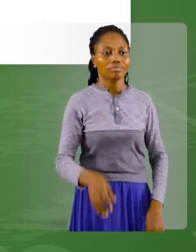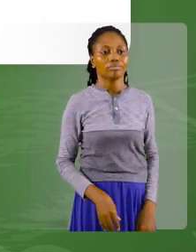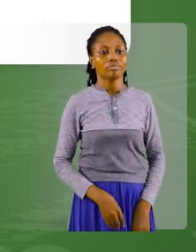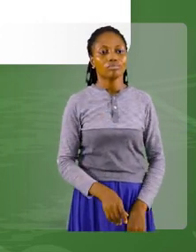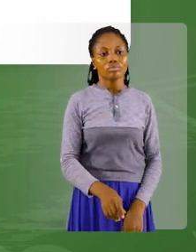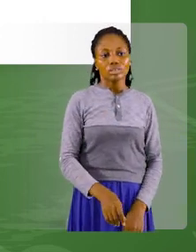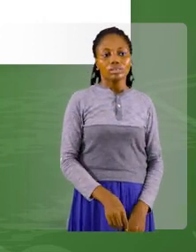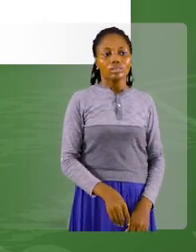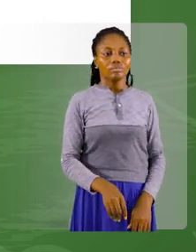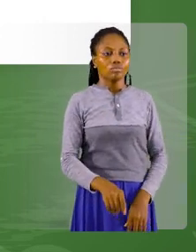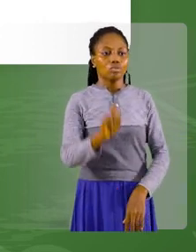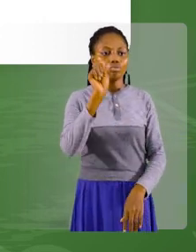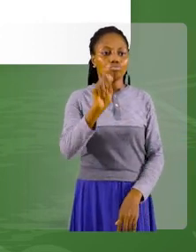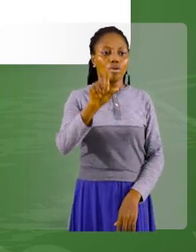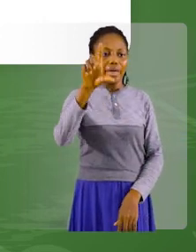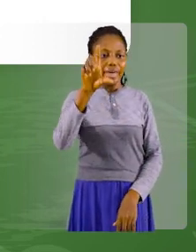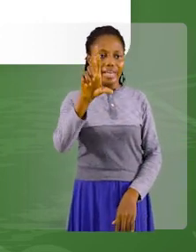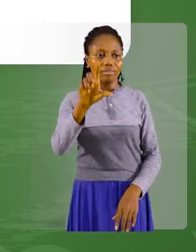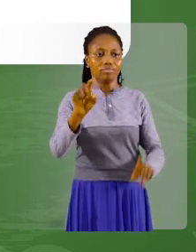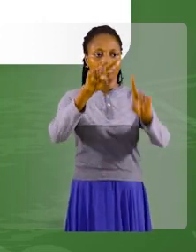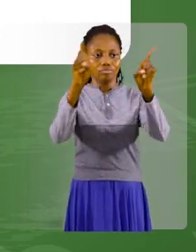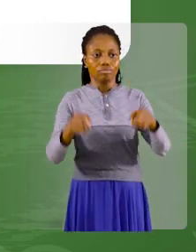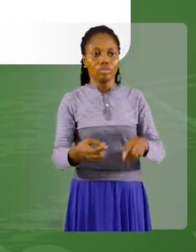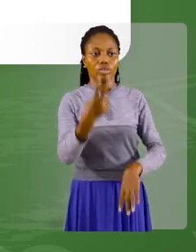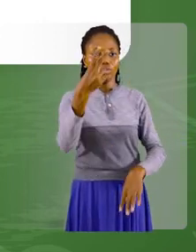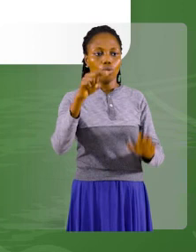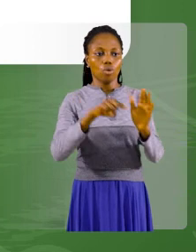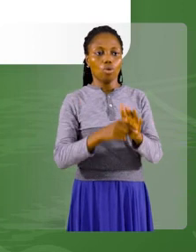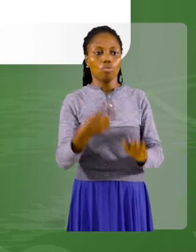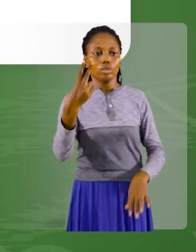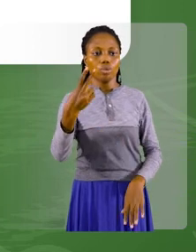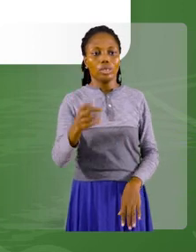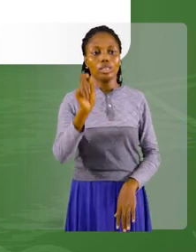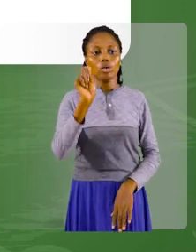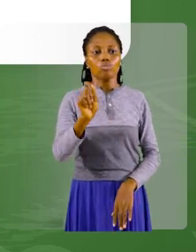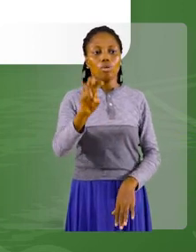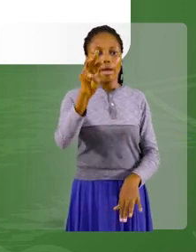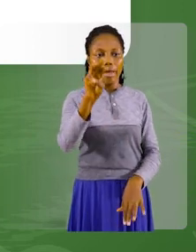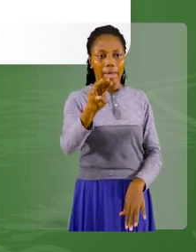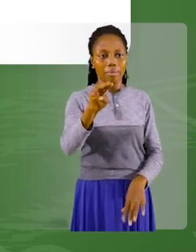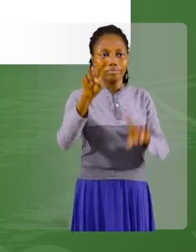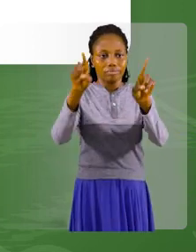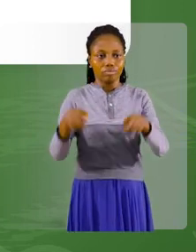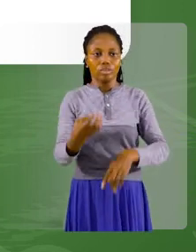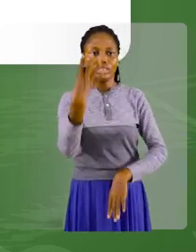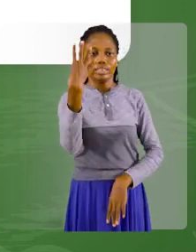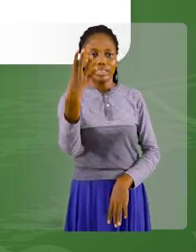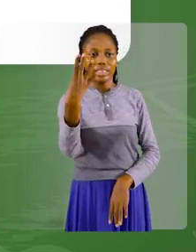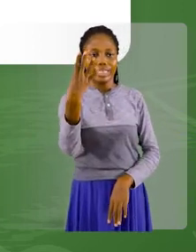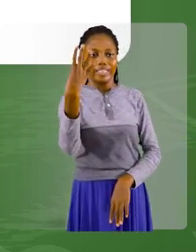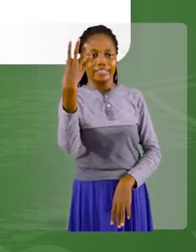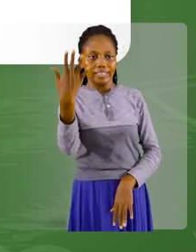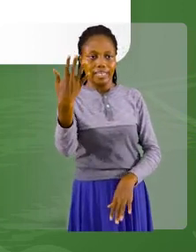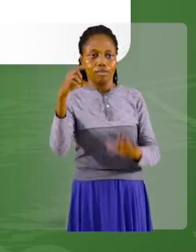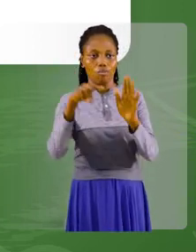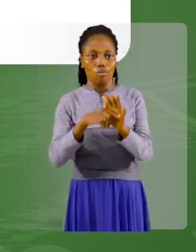point L de coordonnées 2, moins 2 et le point M de coordonnées 5, moins 1.